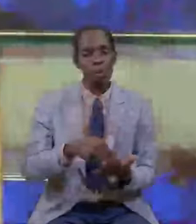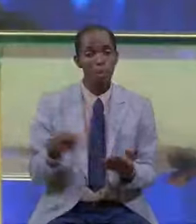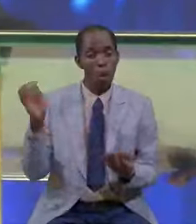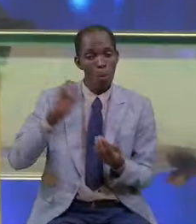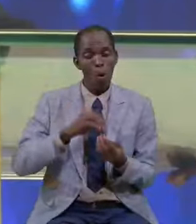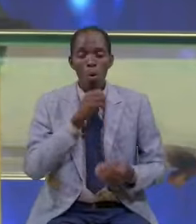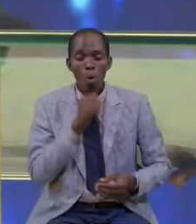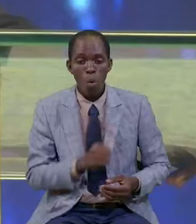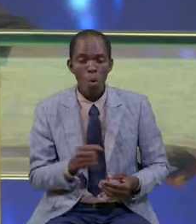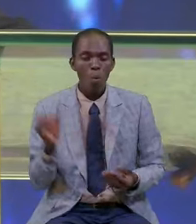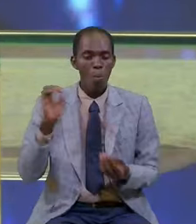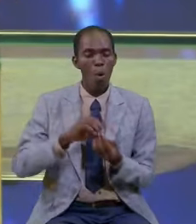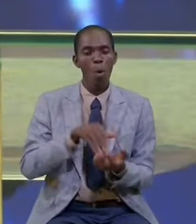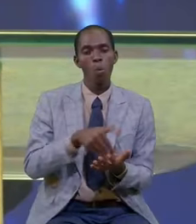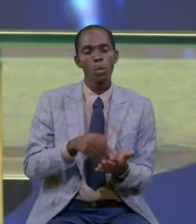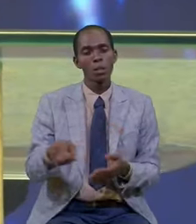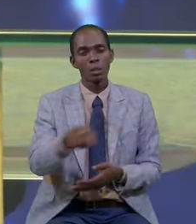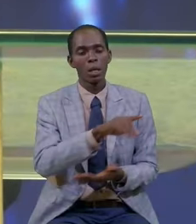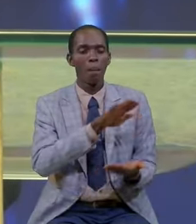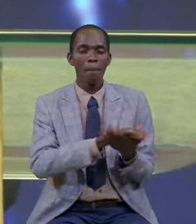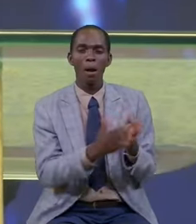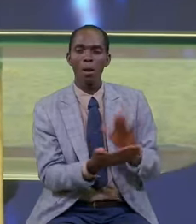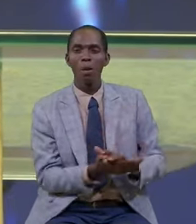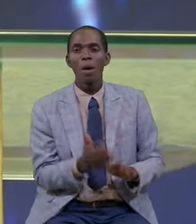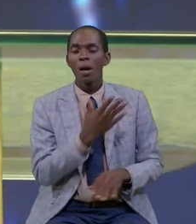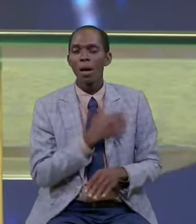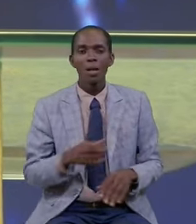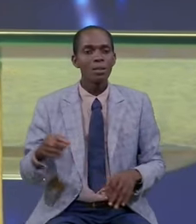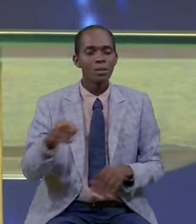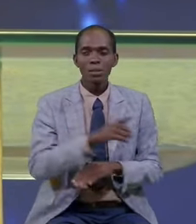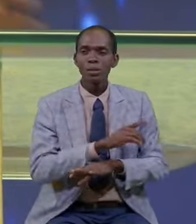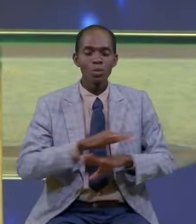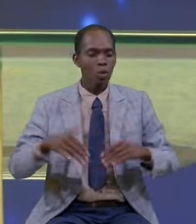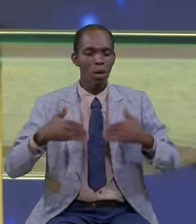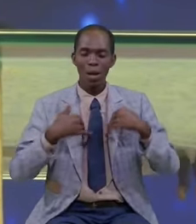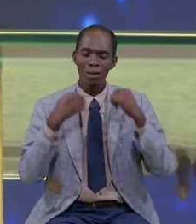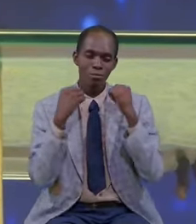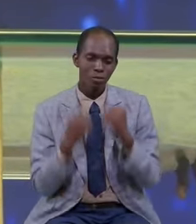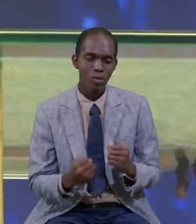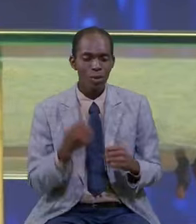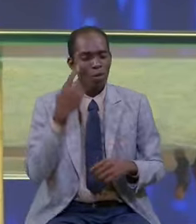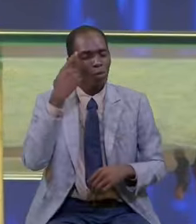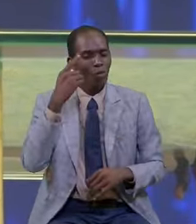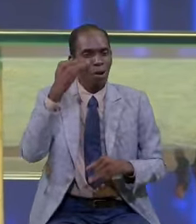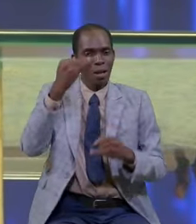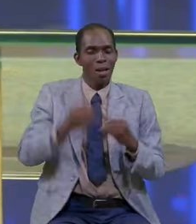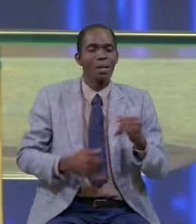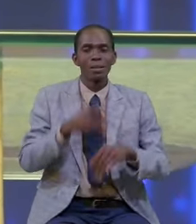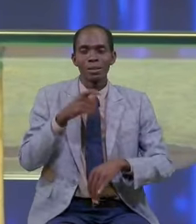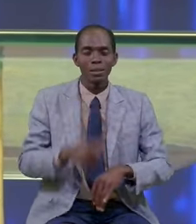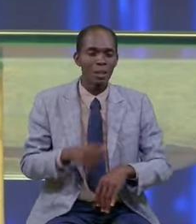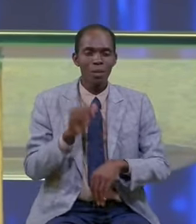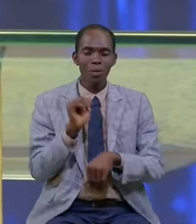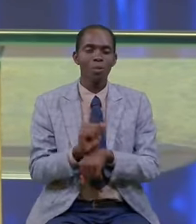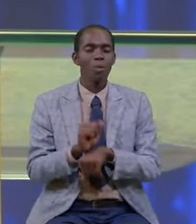plus ils vieillissent, plus ils faiblissent, ils ne peuvent pas avoir la force pour le ministère des derniers temps et